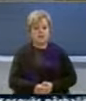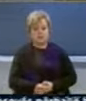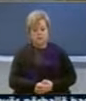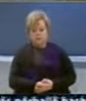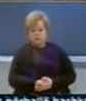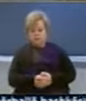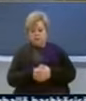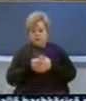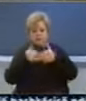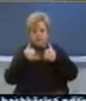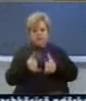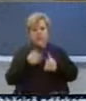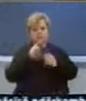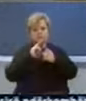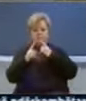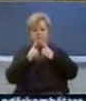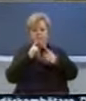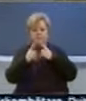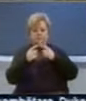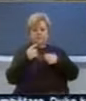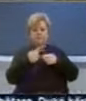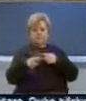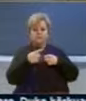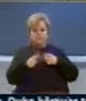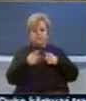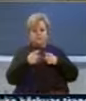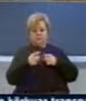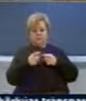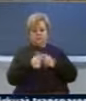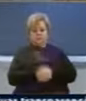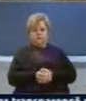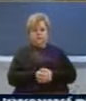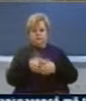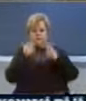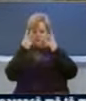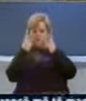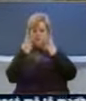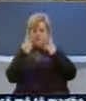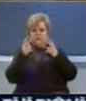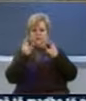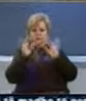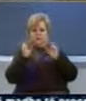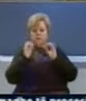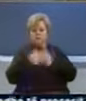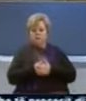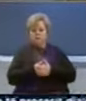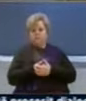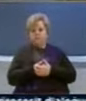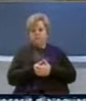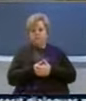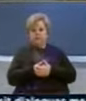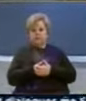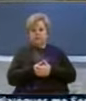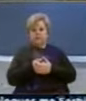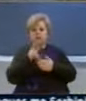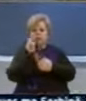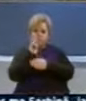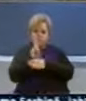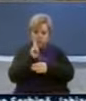ne sot po bisedojmë për një çështje që është rëndësishme veçantë, pa marr parasysh a trajtohet